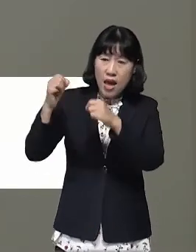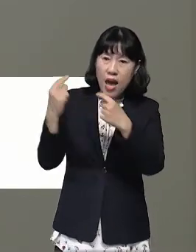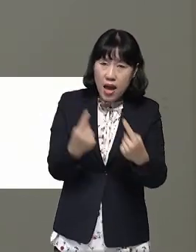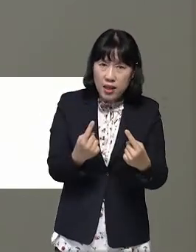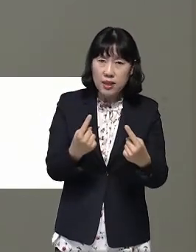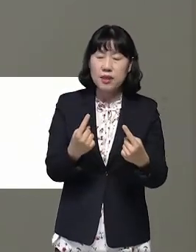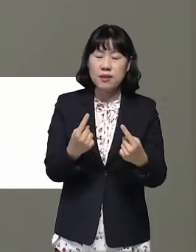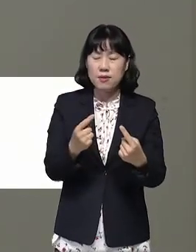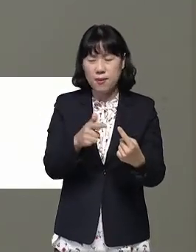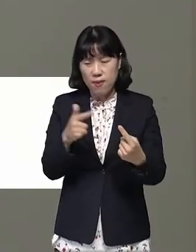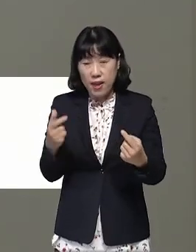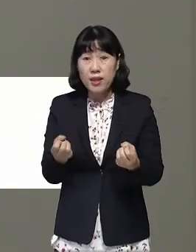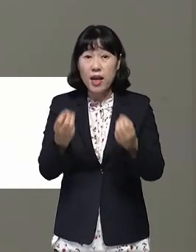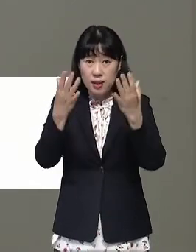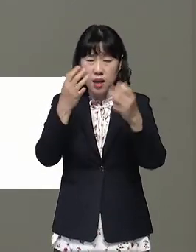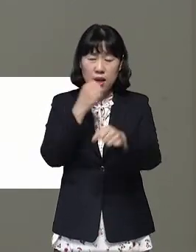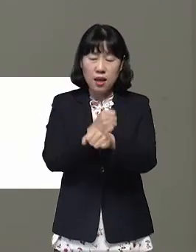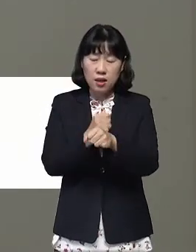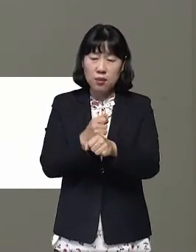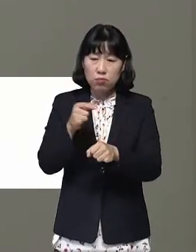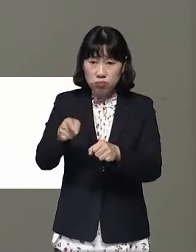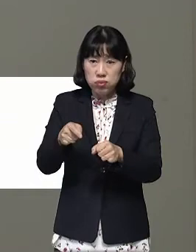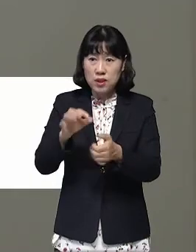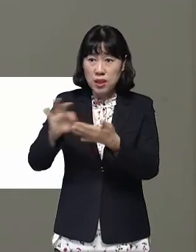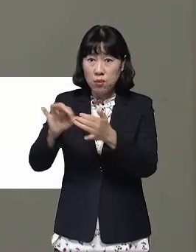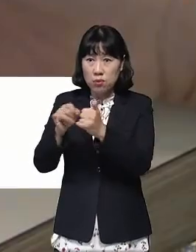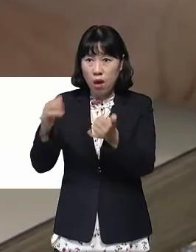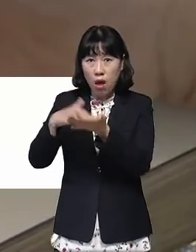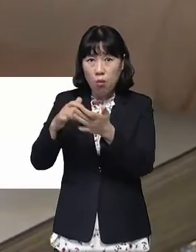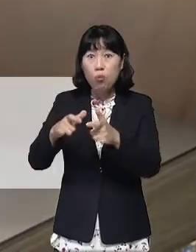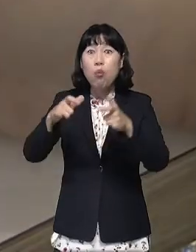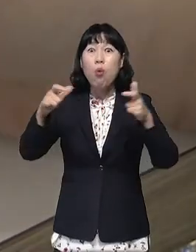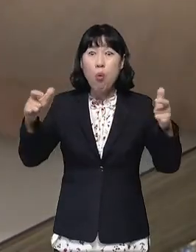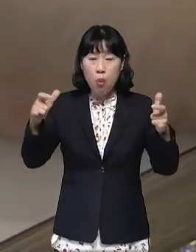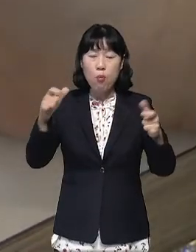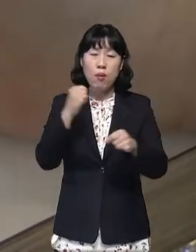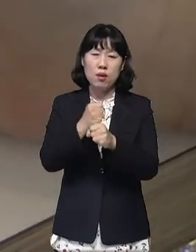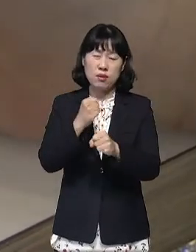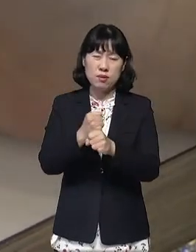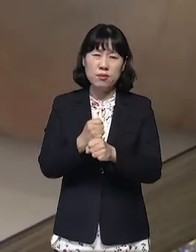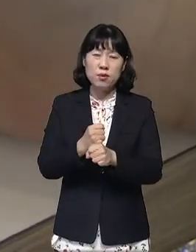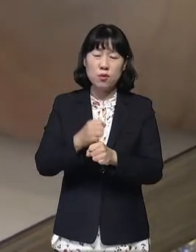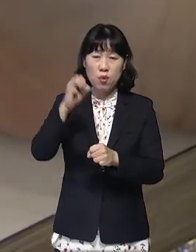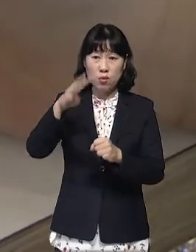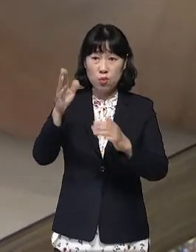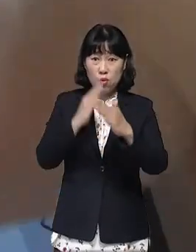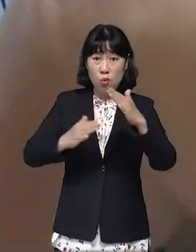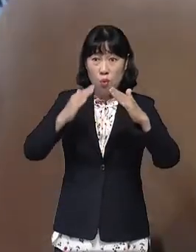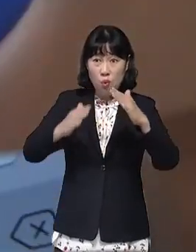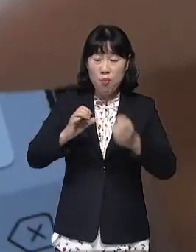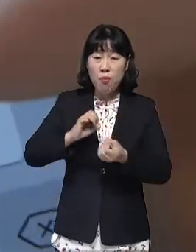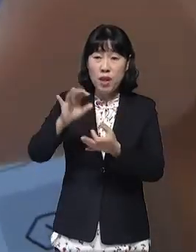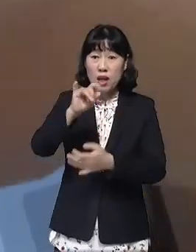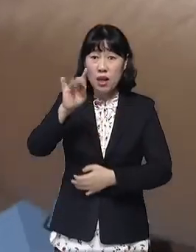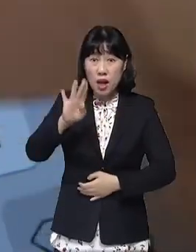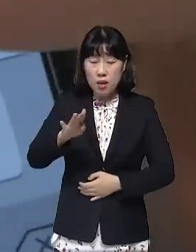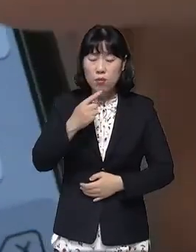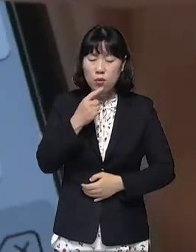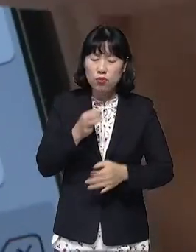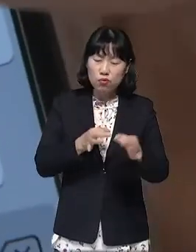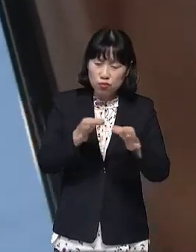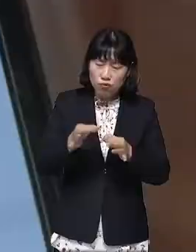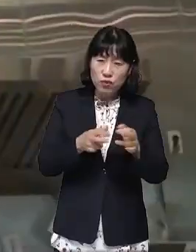행사를 지속적으로 하면서 소비자 이용률을 좀 높이도록. 광주 공공 배달앱이 지역